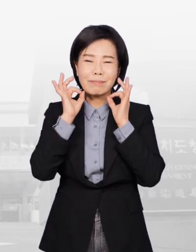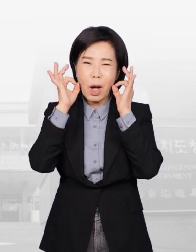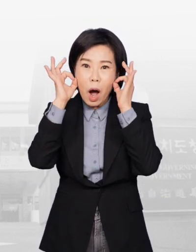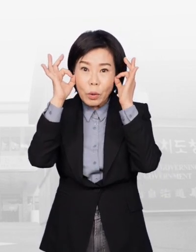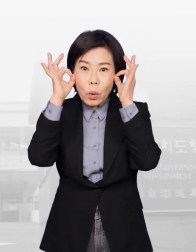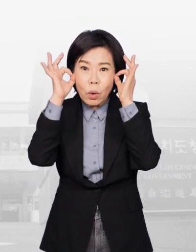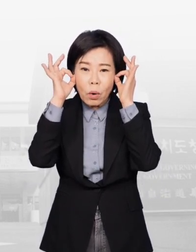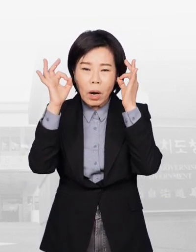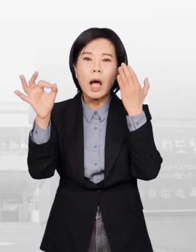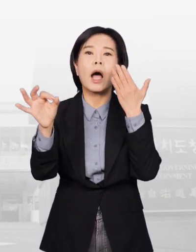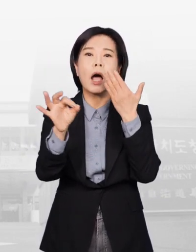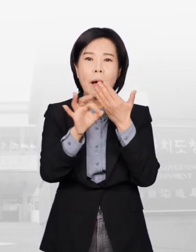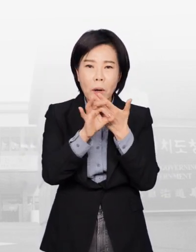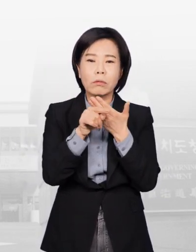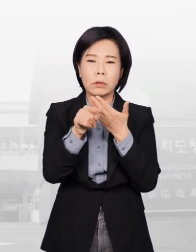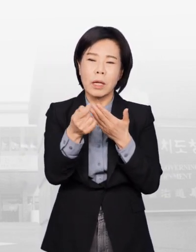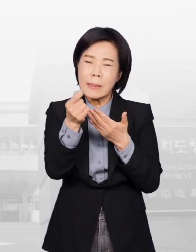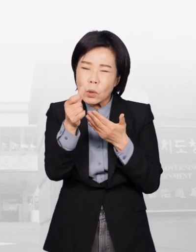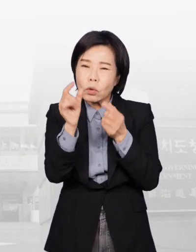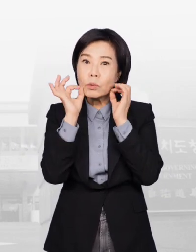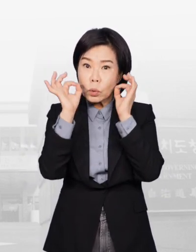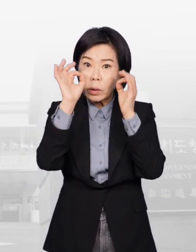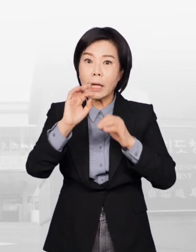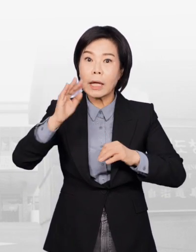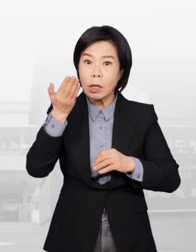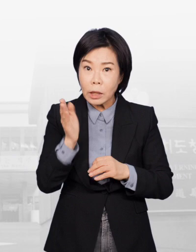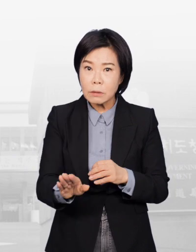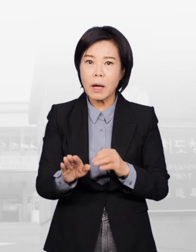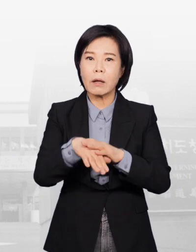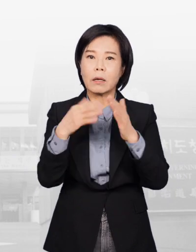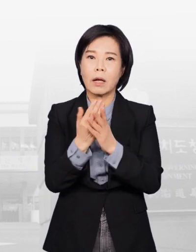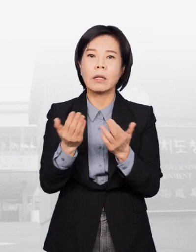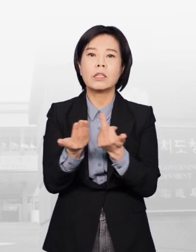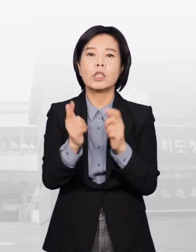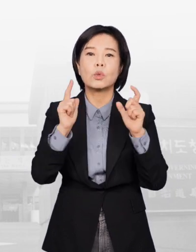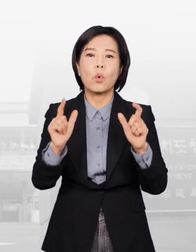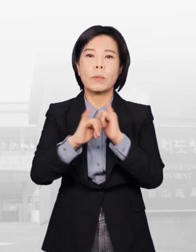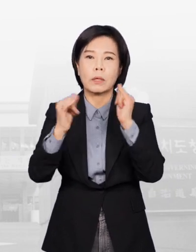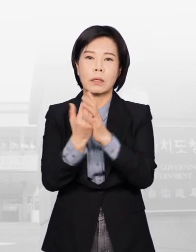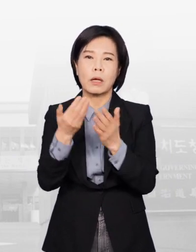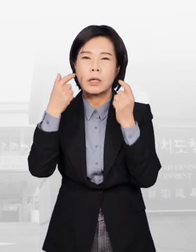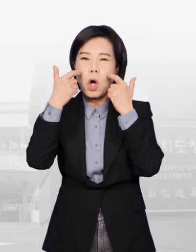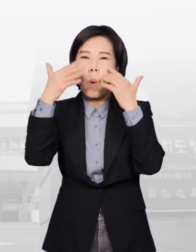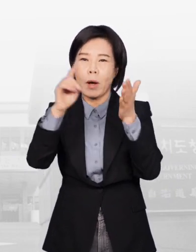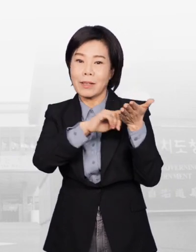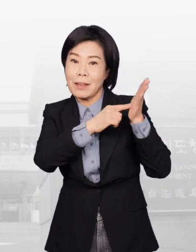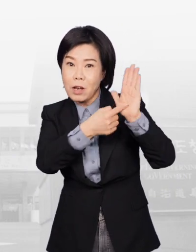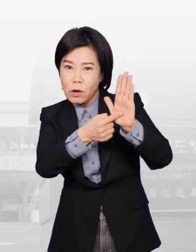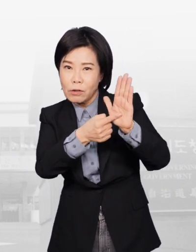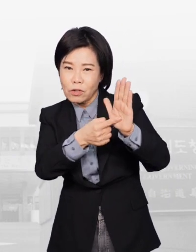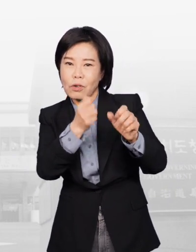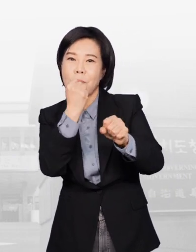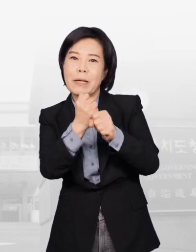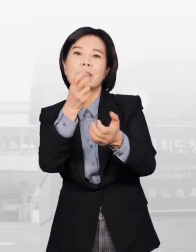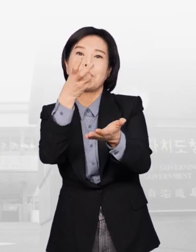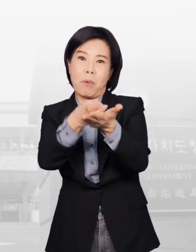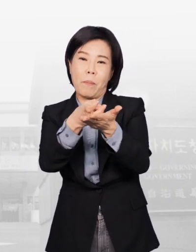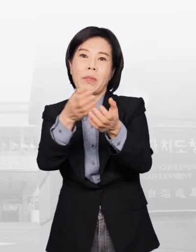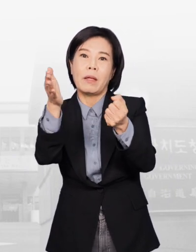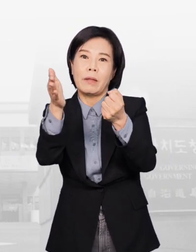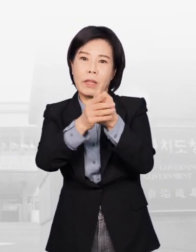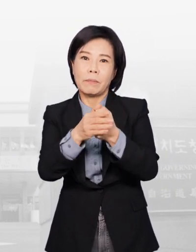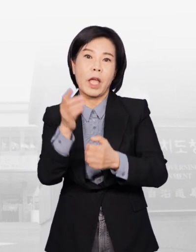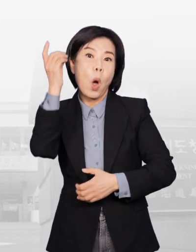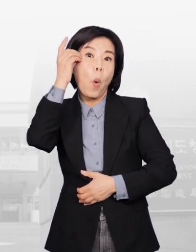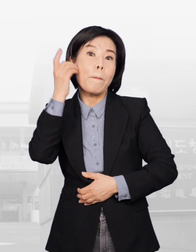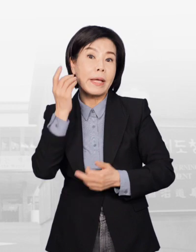작은 노력들, 탄소를 줄이기 위한 작은 노력들을 어떻게 도민들에게 정확히 알려줄 수 있을까 해서 만들어진